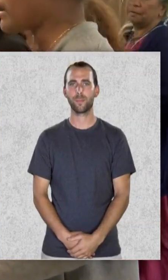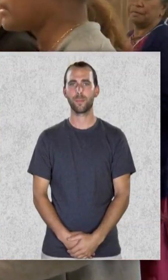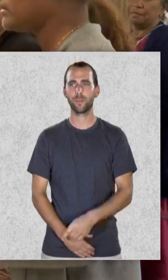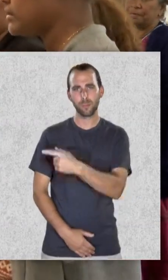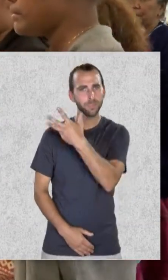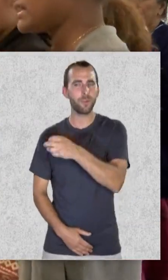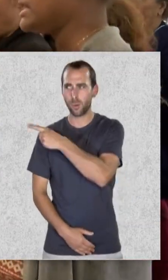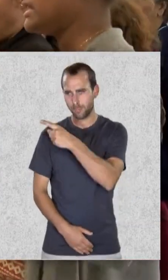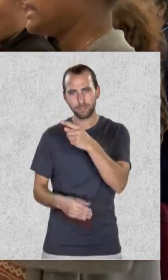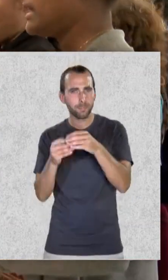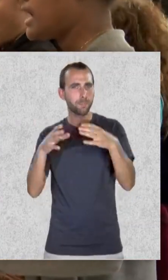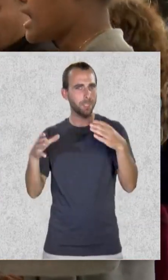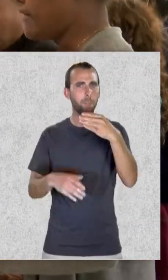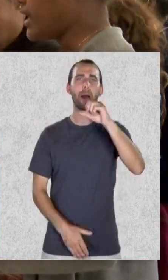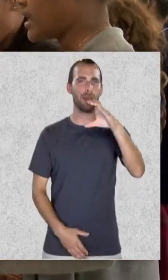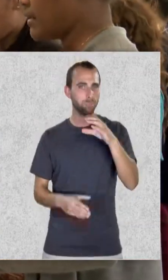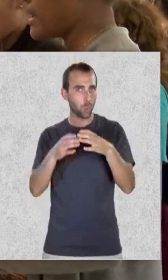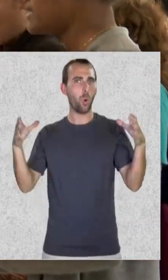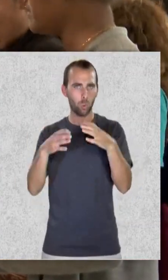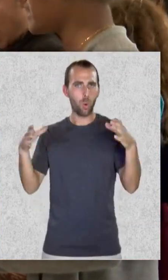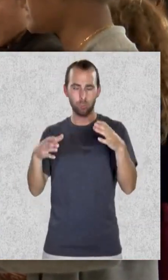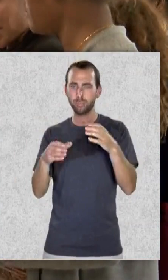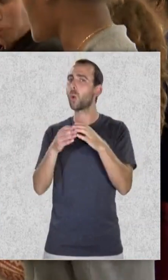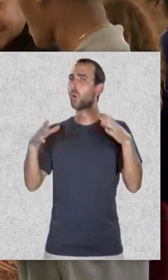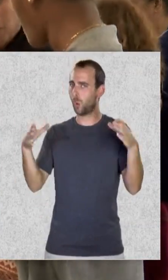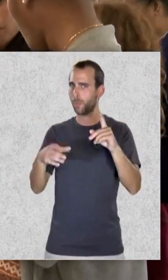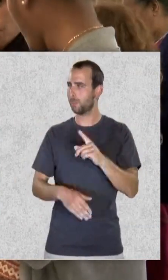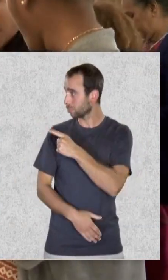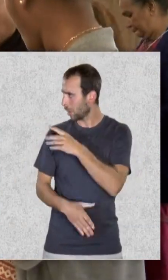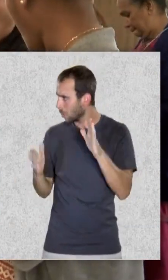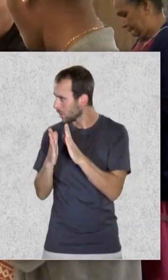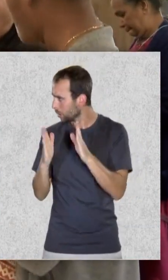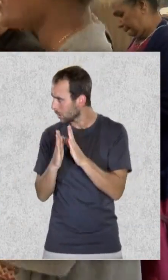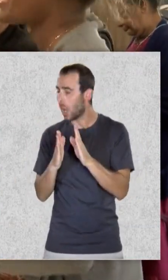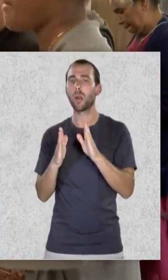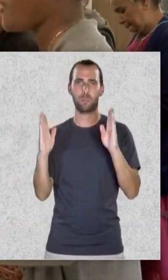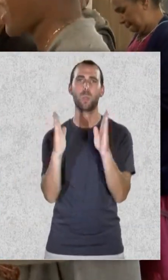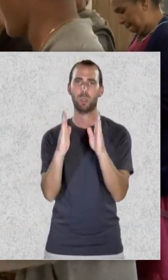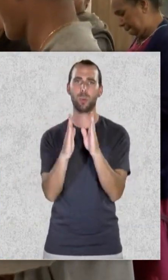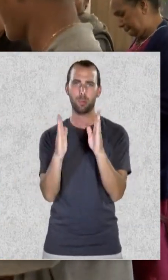Big Mac. Maxi. Avec Maxi Mac. Moyen?